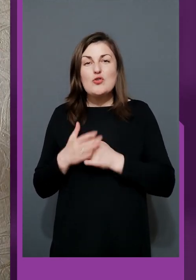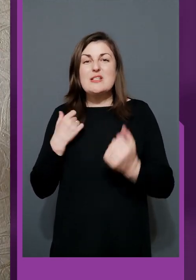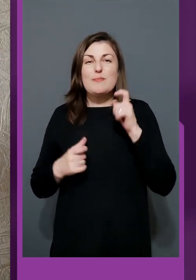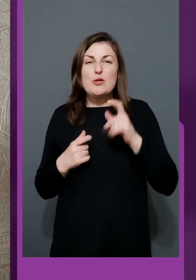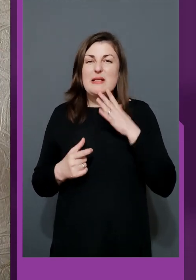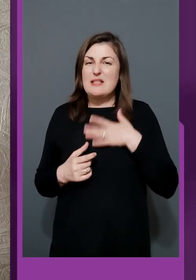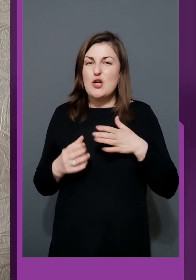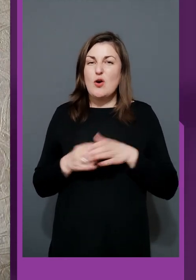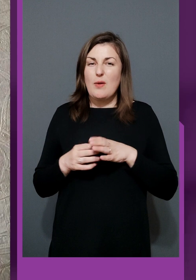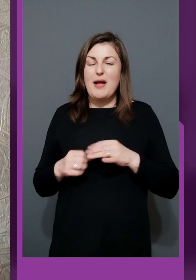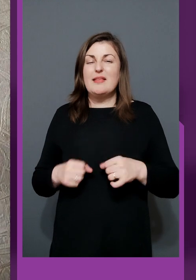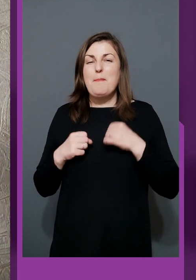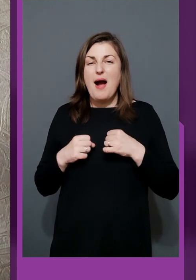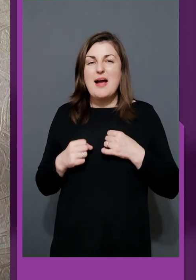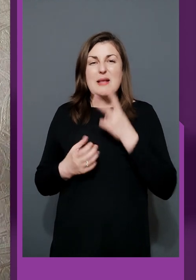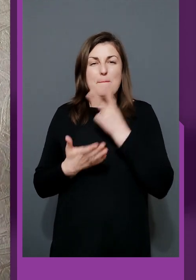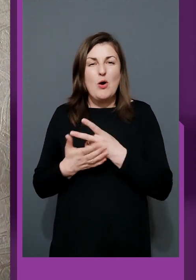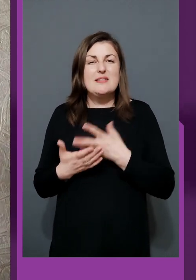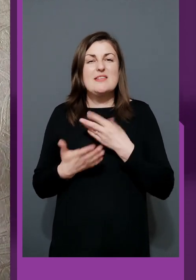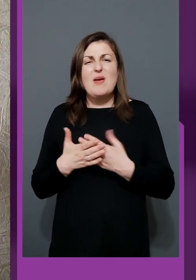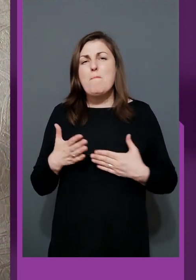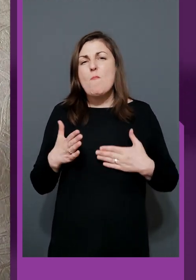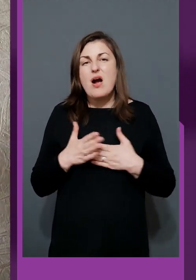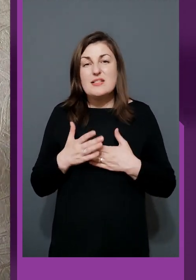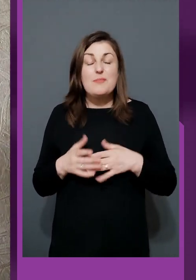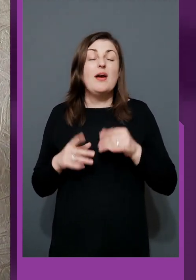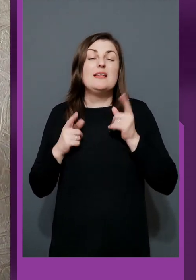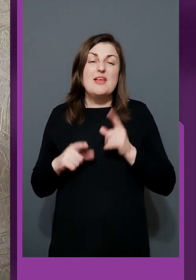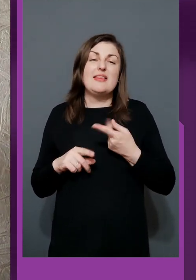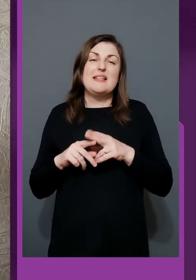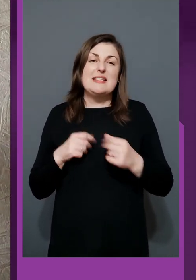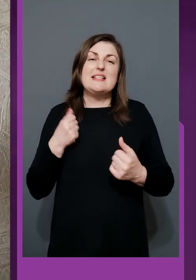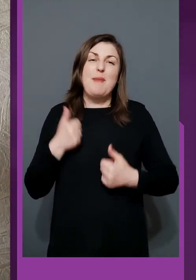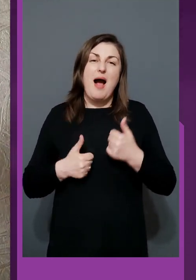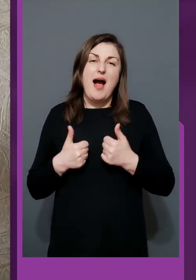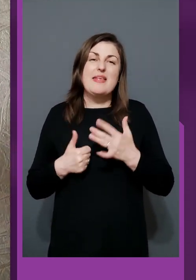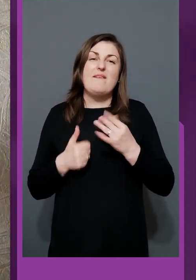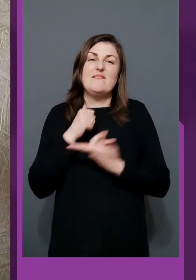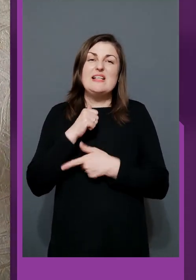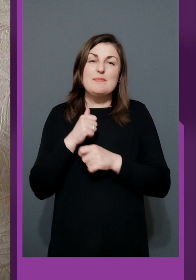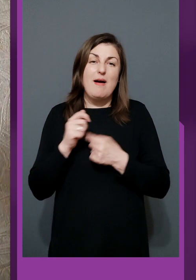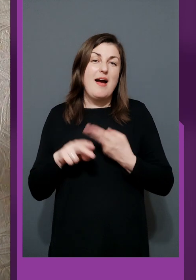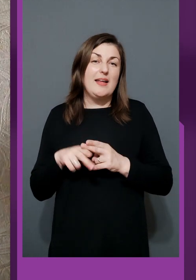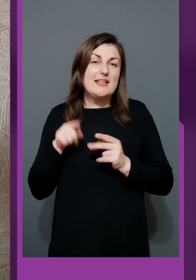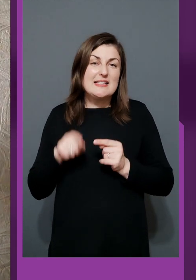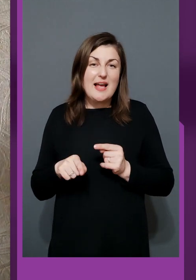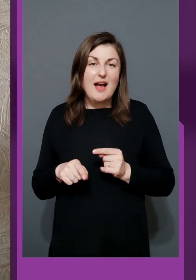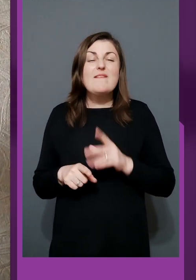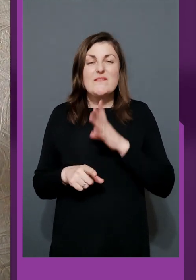кожен спортсмен з нашої команди намагається показати свій Максимум і дійсно на цих змаганнях в Іспанії